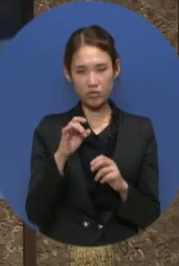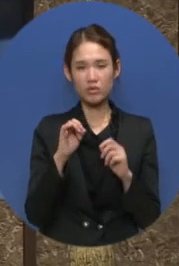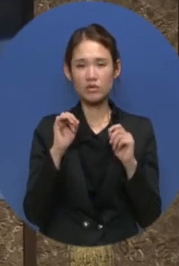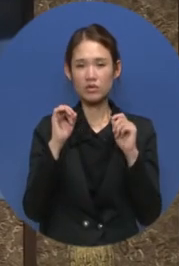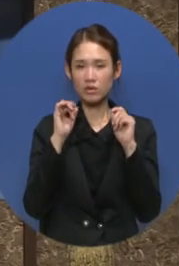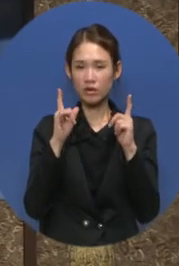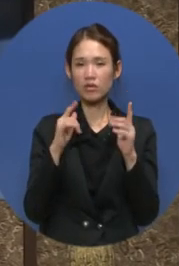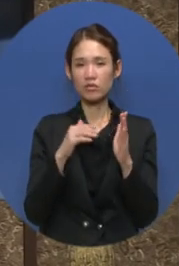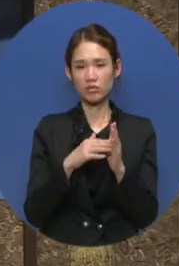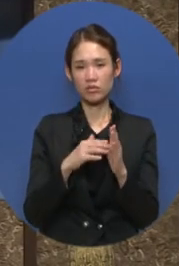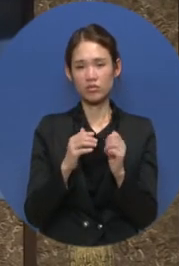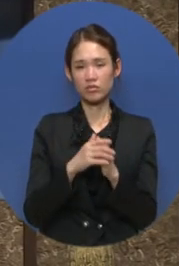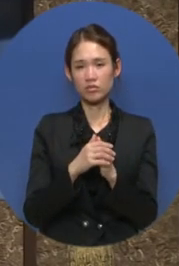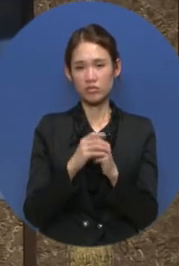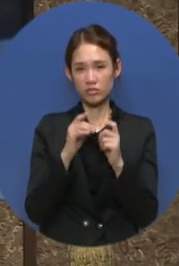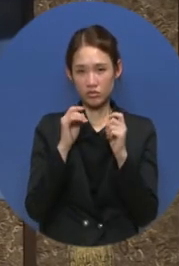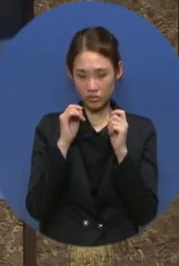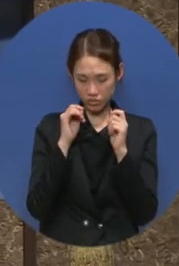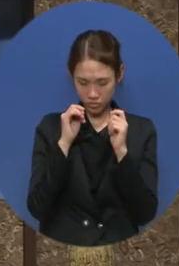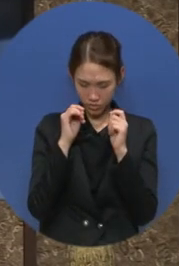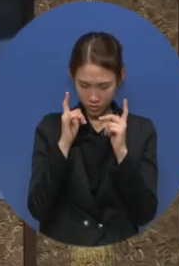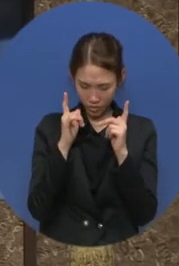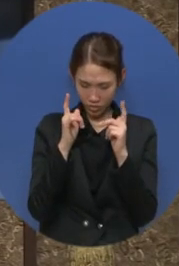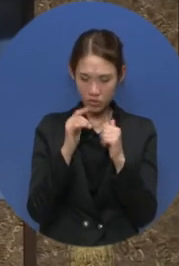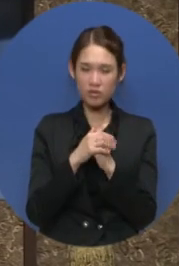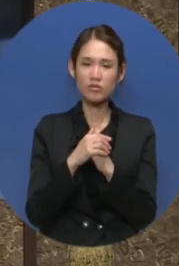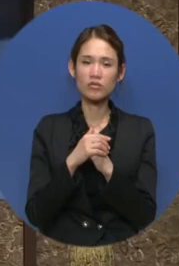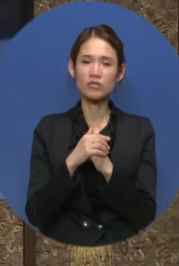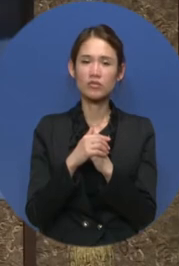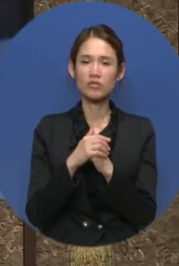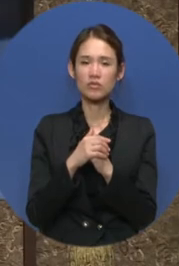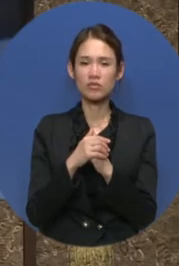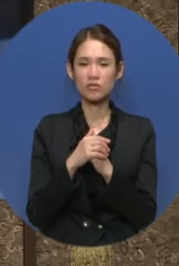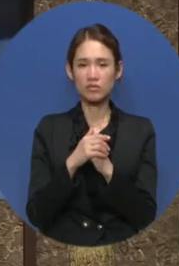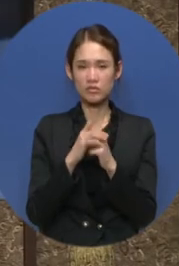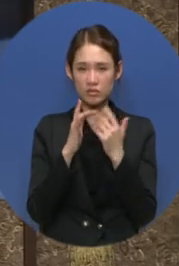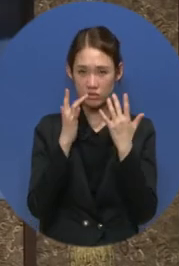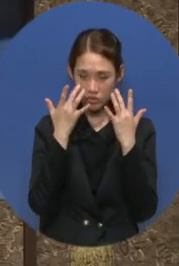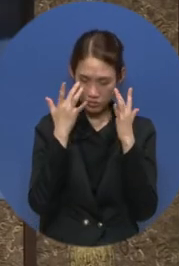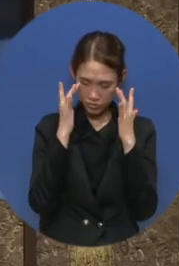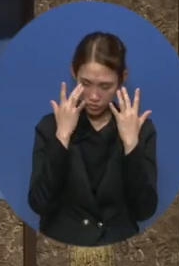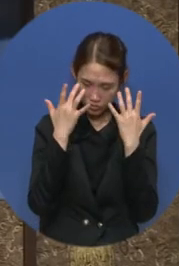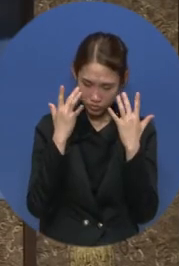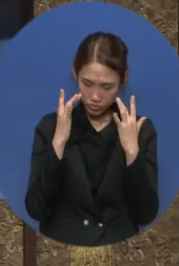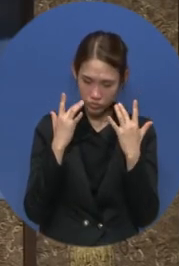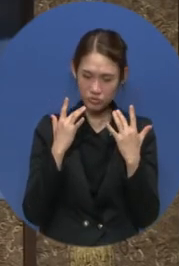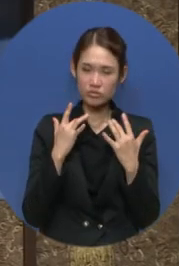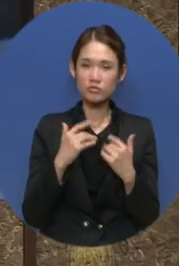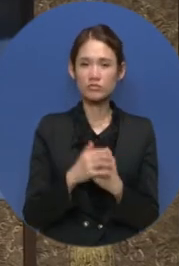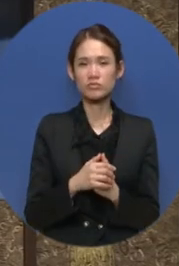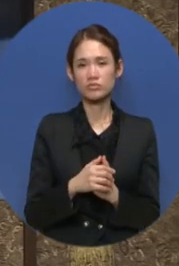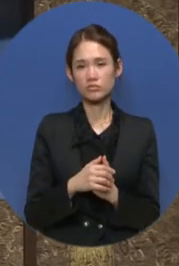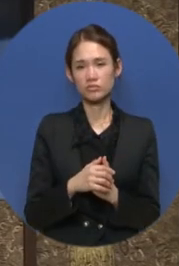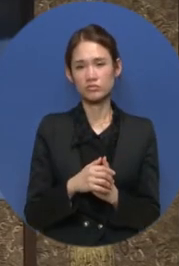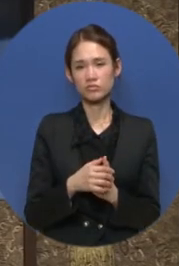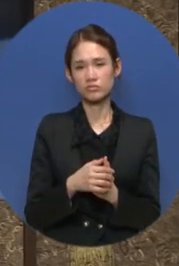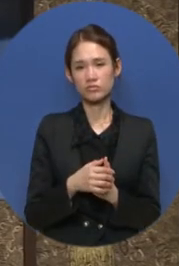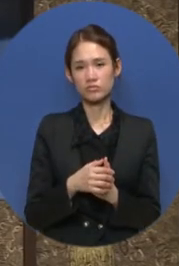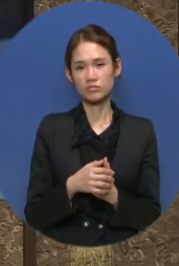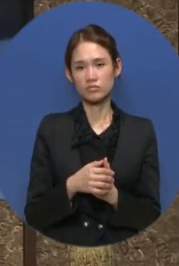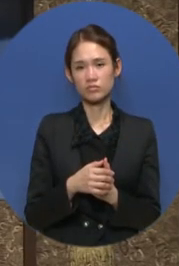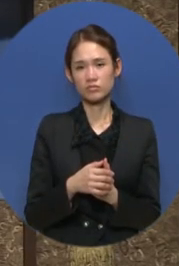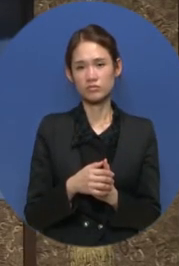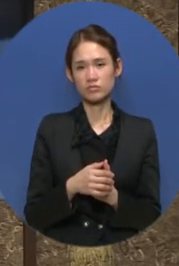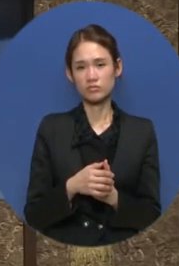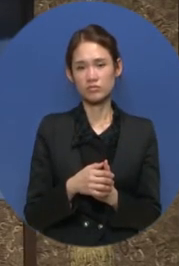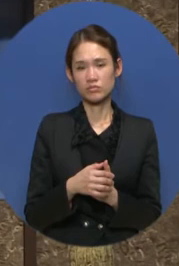있다가 깨어났어요. 네. 그래서 깨어나니까 막 땀이 막 엄청